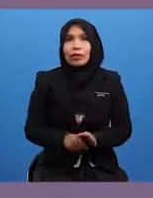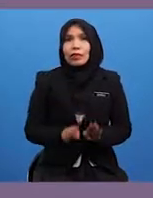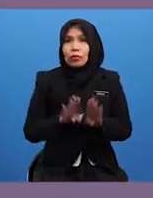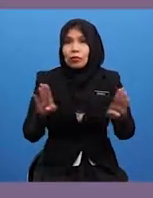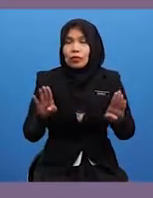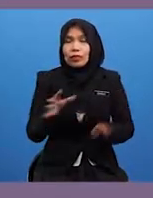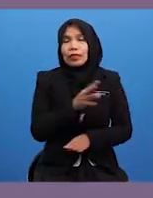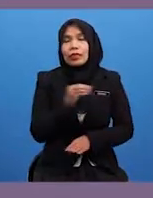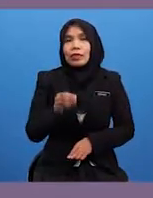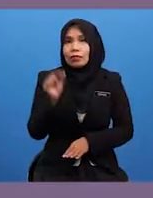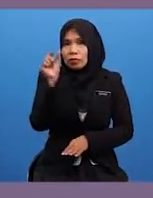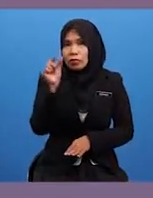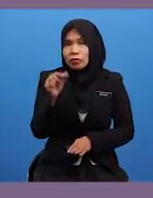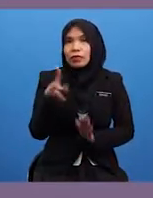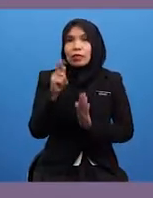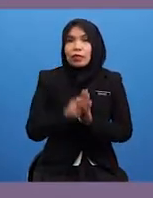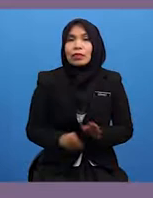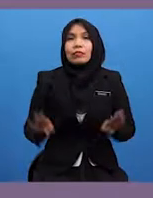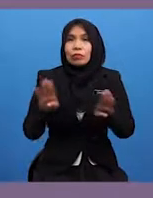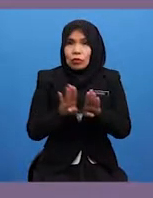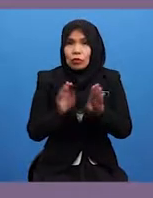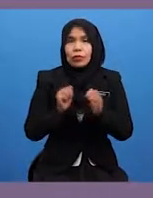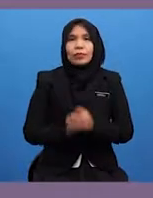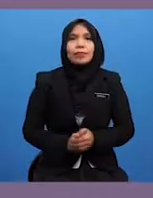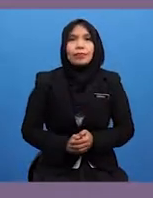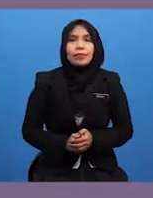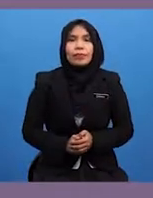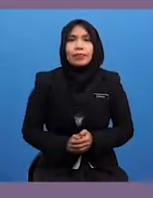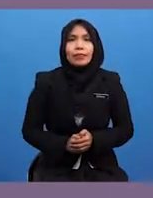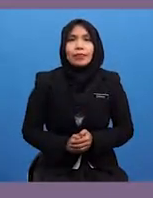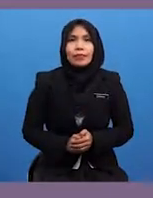berbeza seperti dalam gambar rajah berikut.